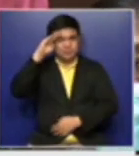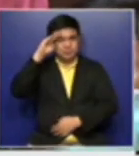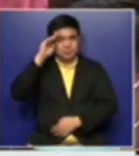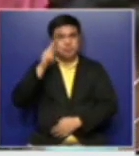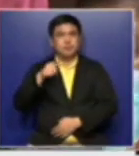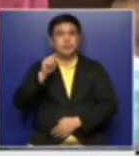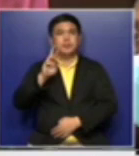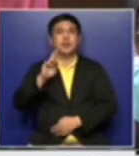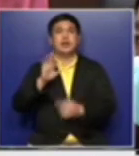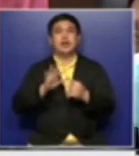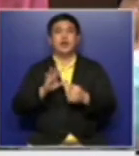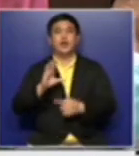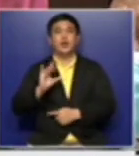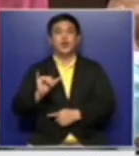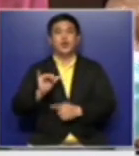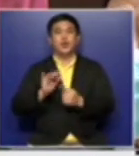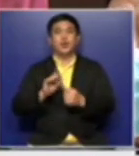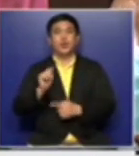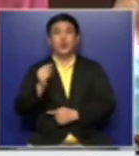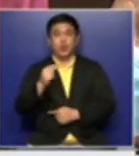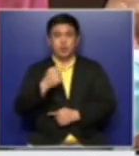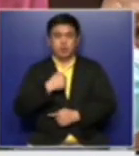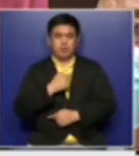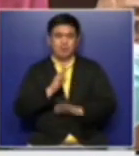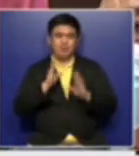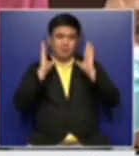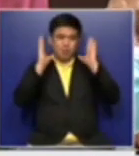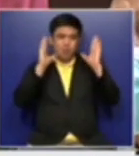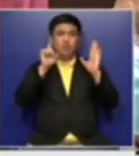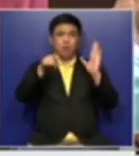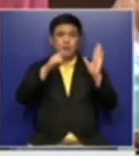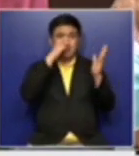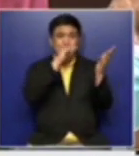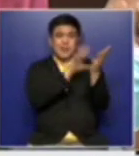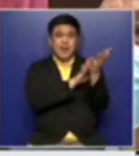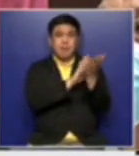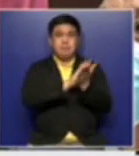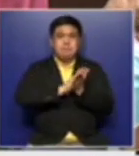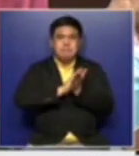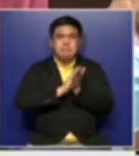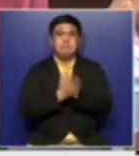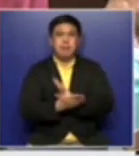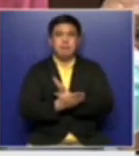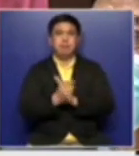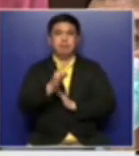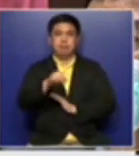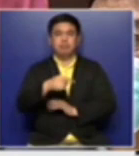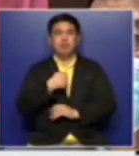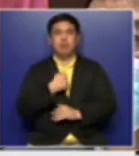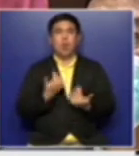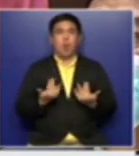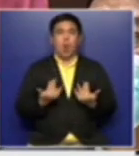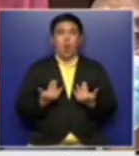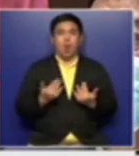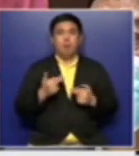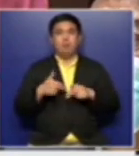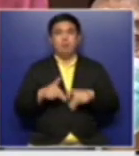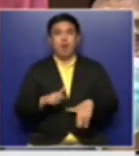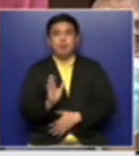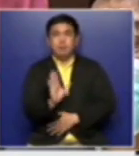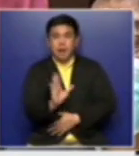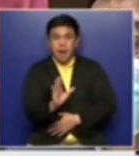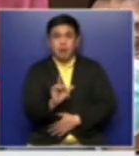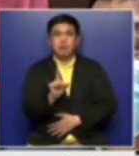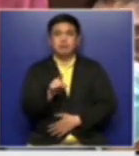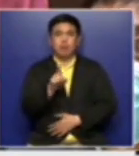าที่ท่านได้ประกาศนโยบายต้องปฏิรูปประเทศการปฏิรูปประเทศจะรอช้าไม่ได้ท่านประกาศออกมาอย่าง